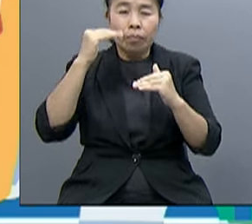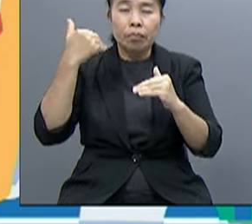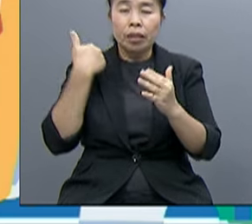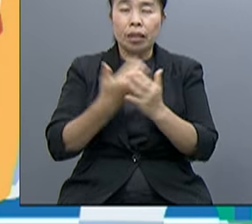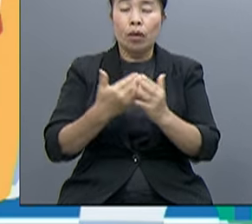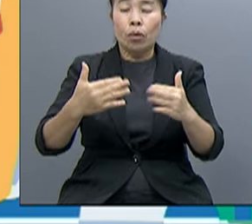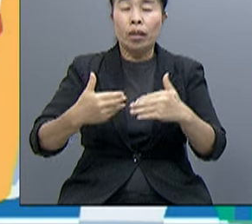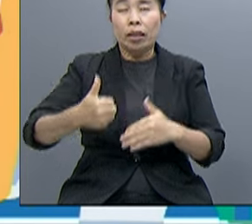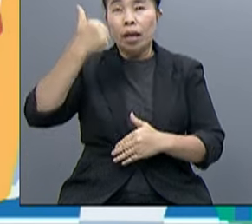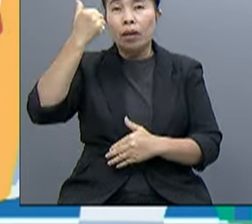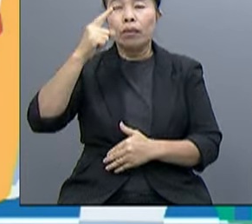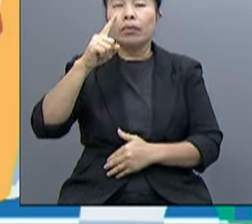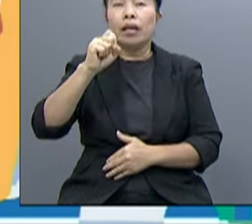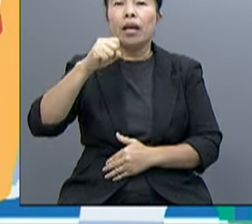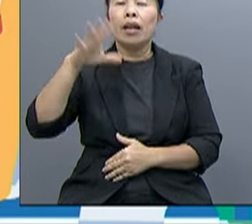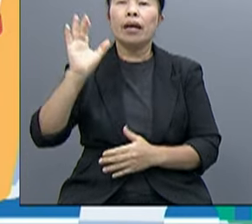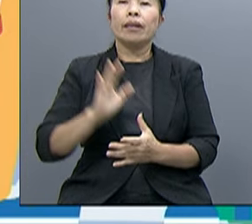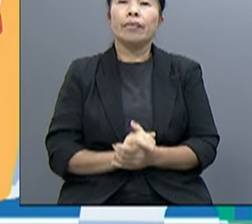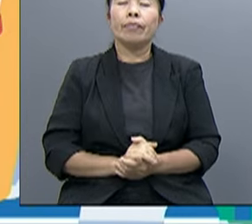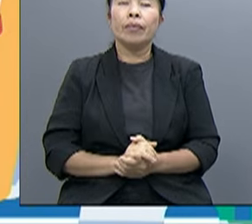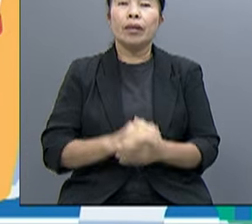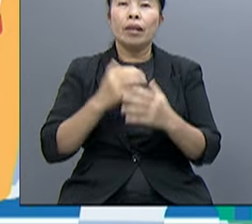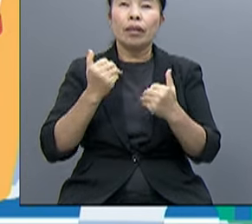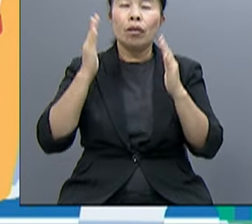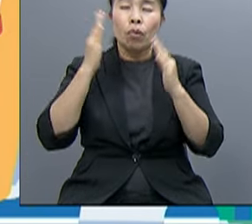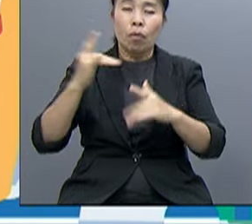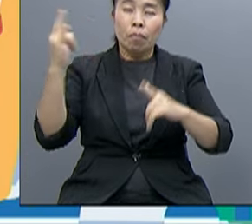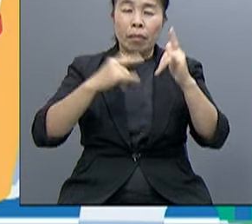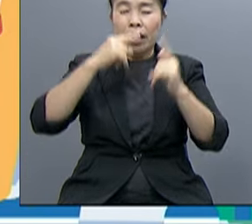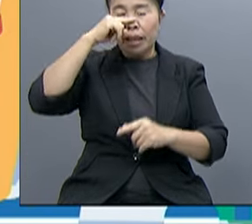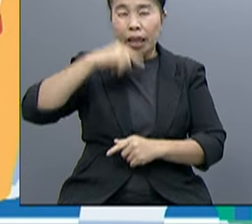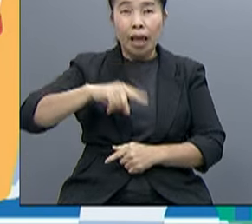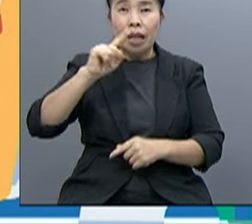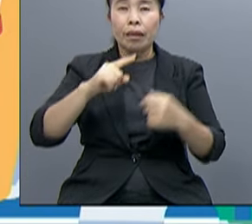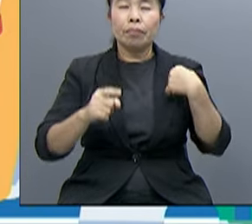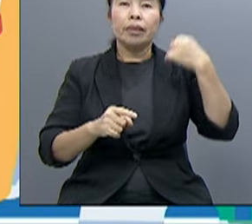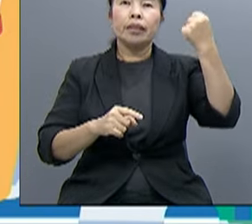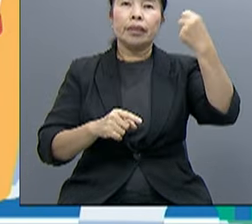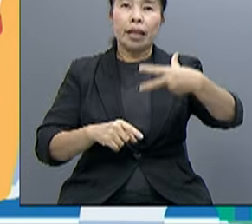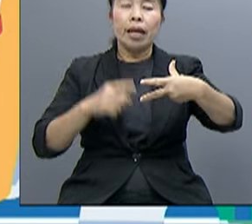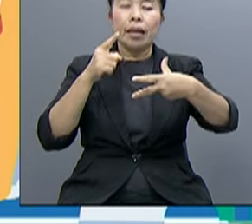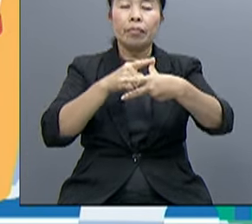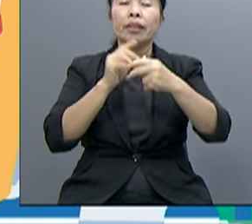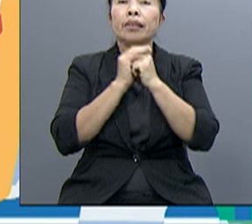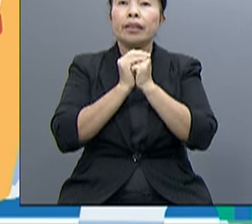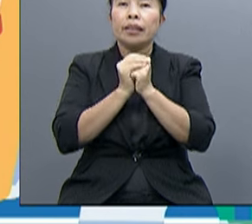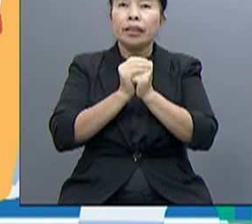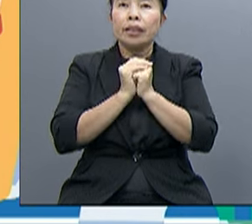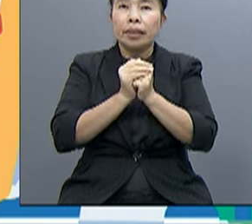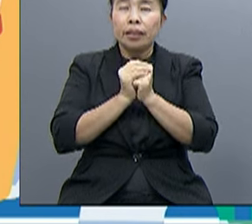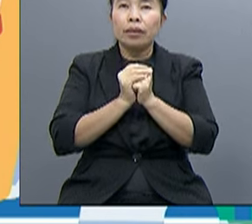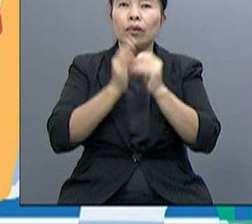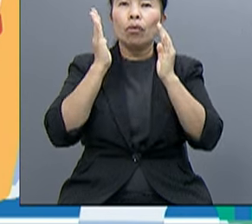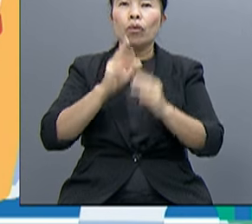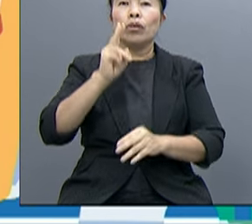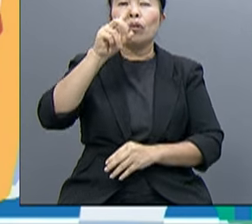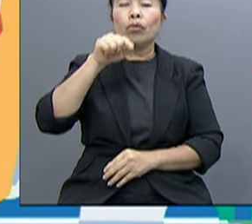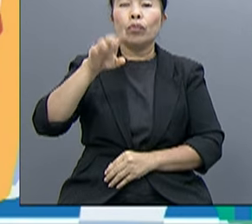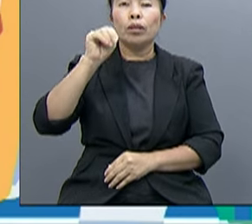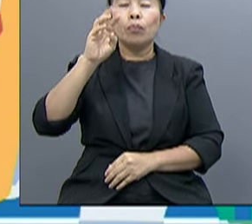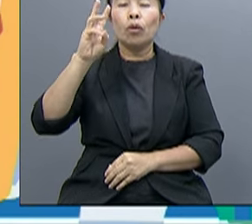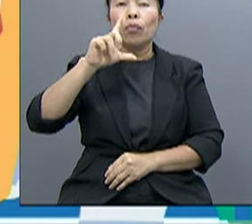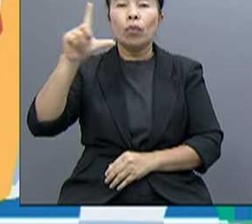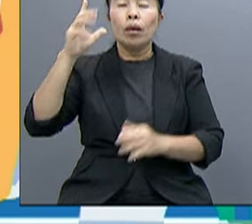า600 ล้านบาทโดยนักท่องเที่ยวต่างชาติที่เข้ามาไทยมากที่สุด3 อันดับแรกค่ะอันดับหนึ่งก็คือจีนนะคะ2,460,000 คนม